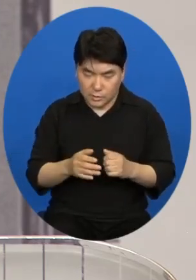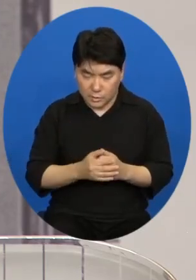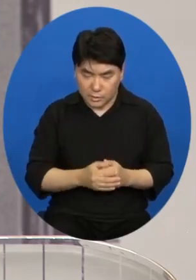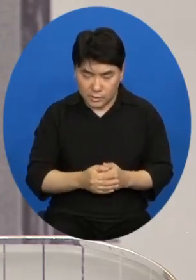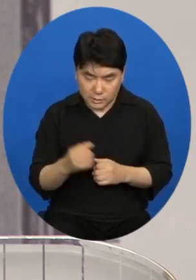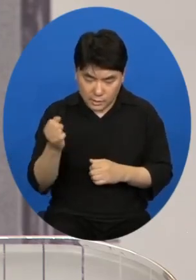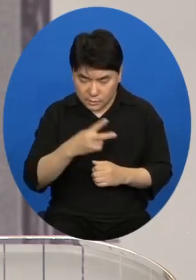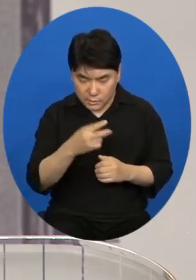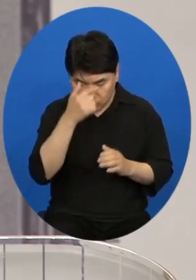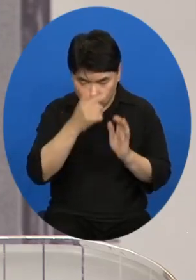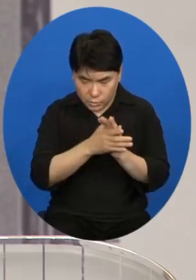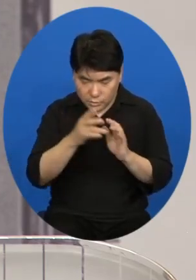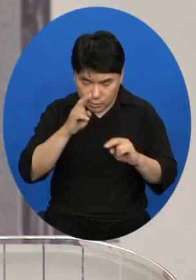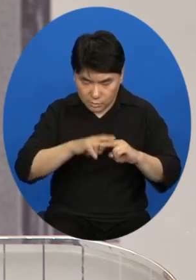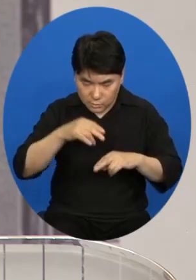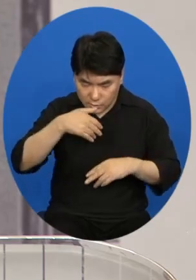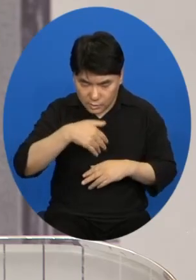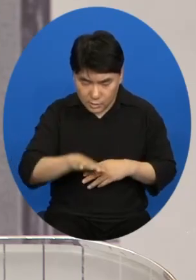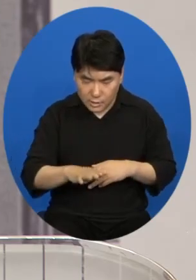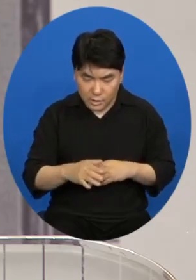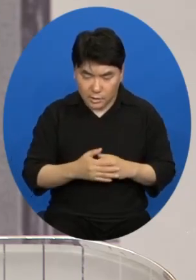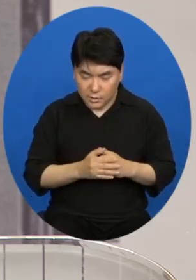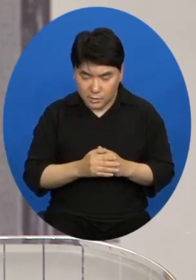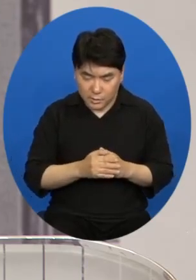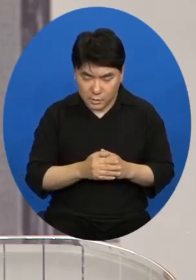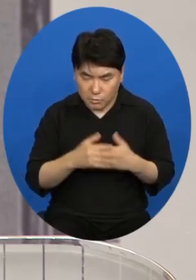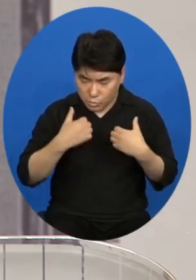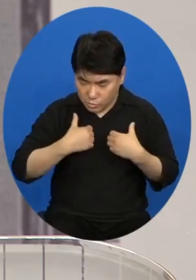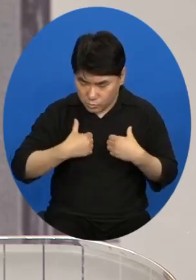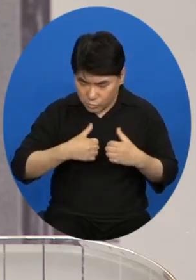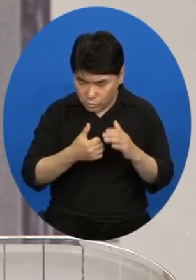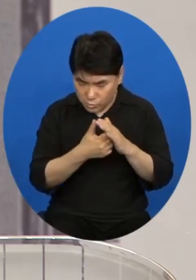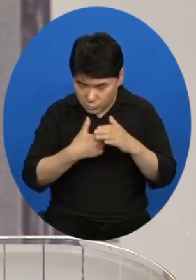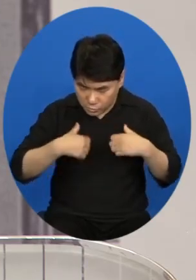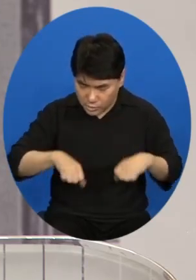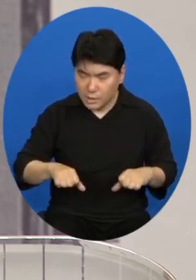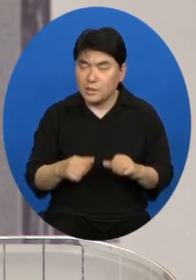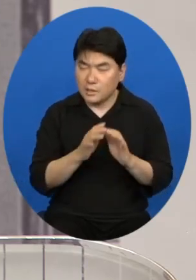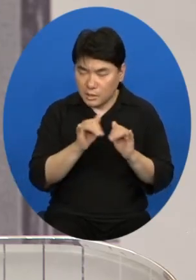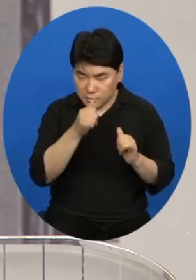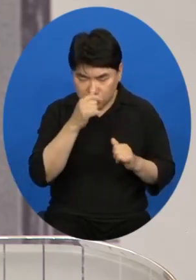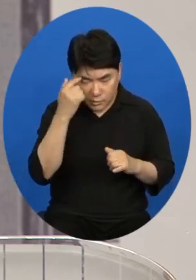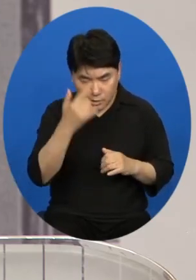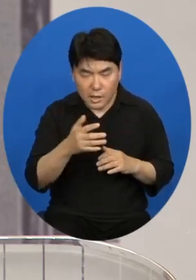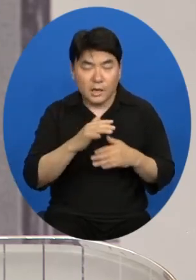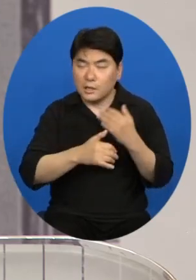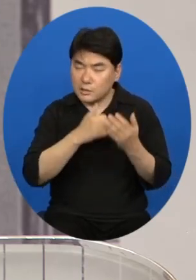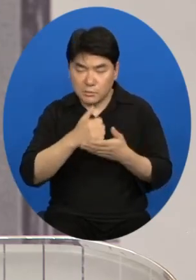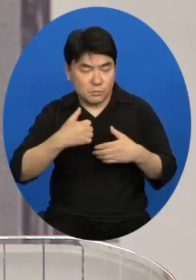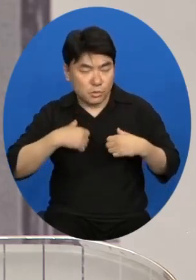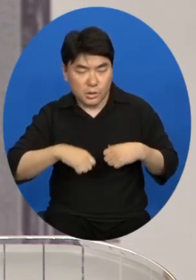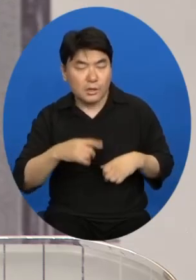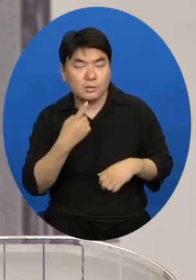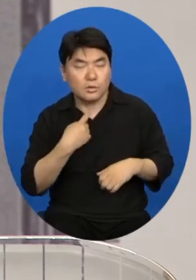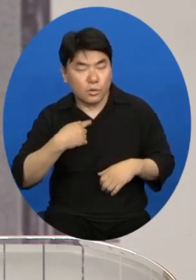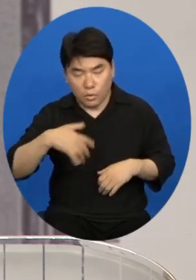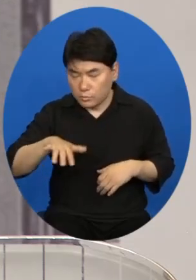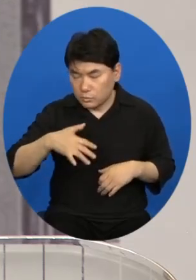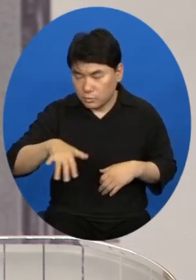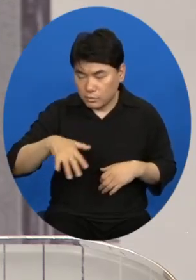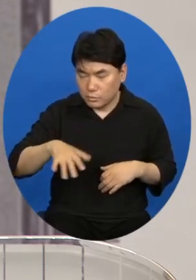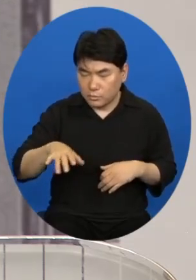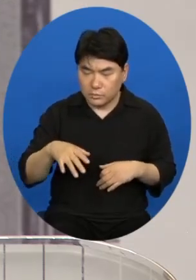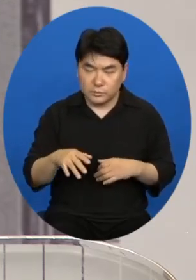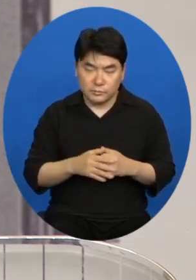자리로 나아가고, 또한 포기했던 사람들이 있습니까? 절대 하나님은 그분을 포기하지 않았다라는 거. 그러니 다시